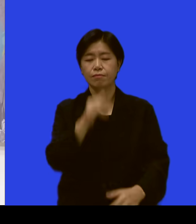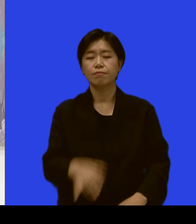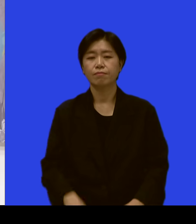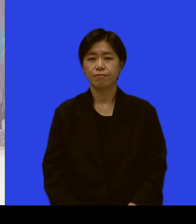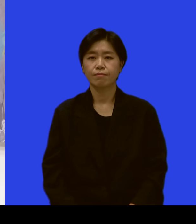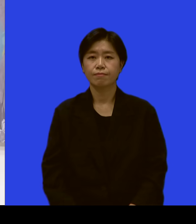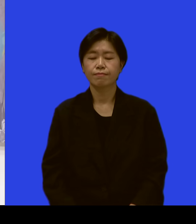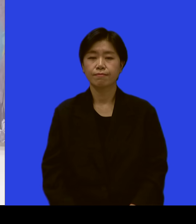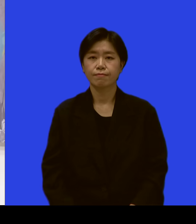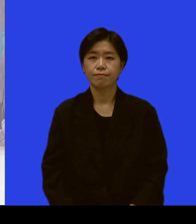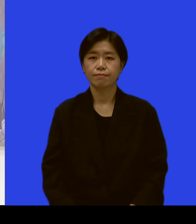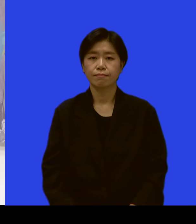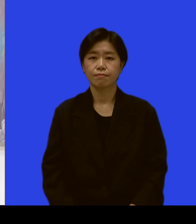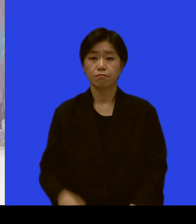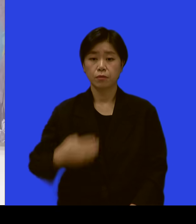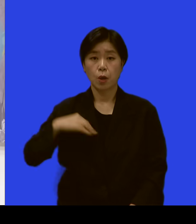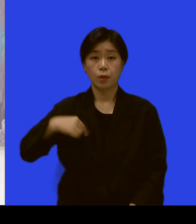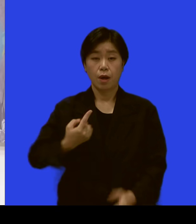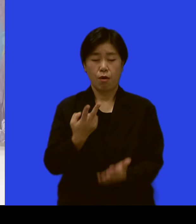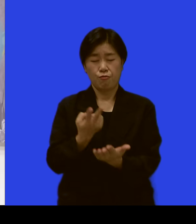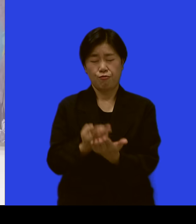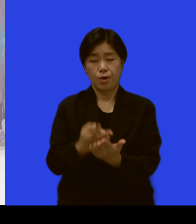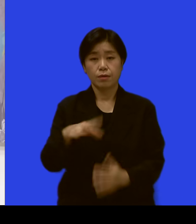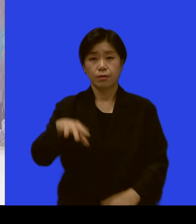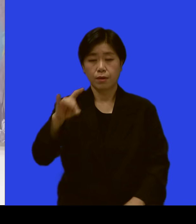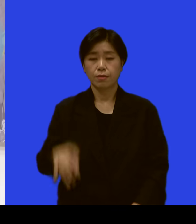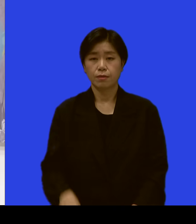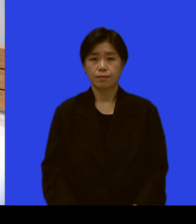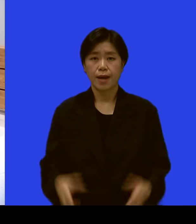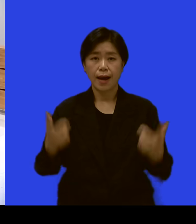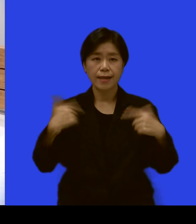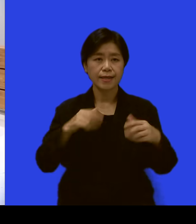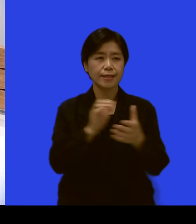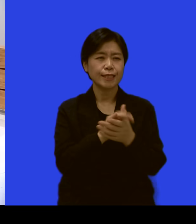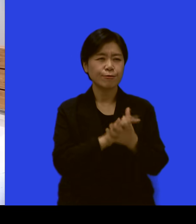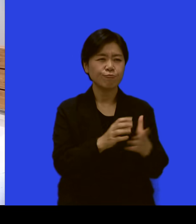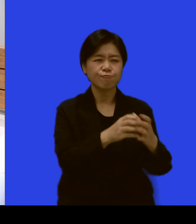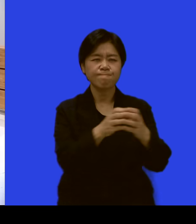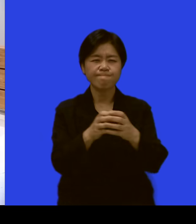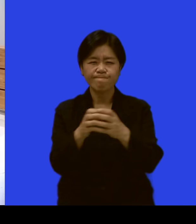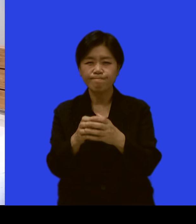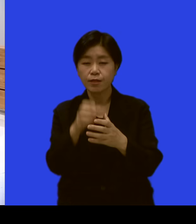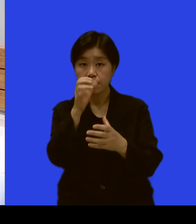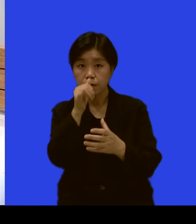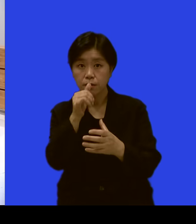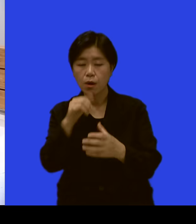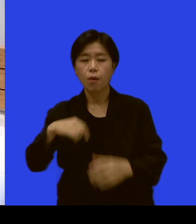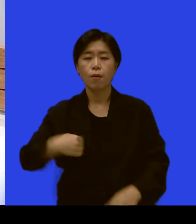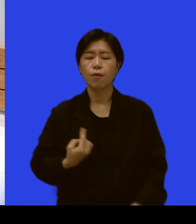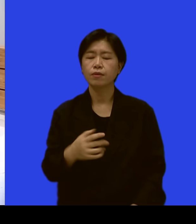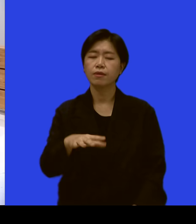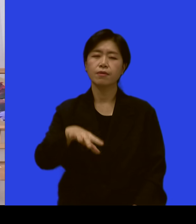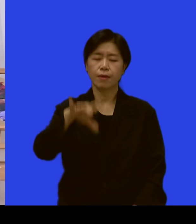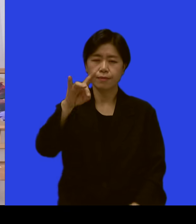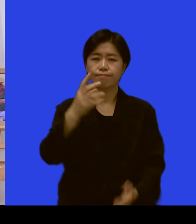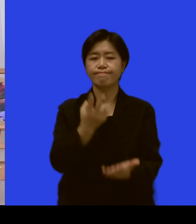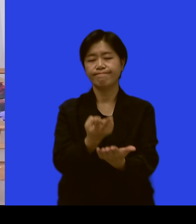혼자 있는 2주의 시간을 처음 보낸 거죠. 예. 항상 떼거지로 막 같이 예, 있다가. 예. 근데 그 2주 동안 어떤 생각을